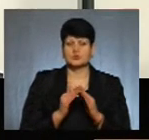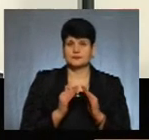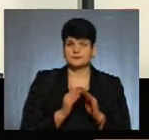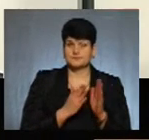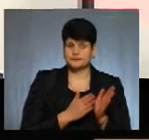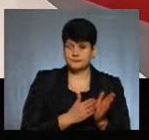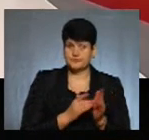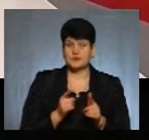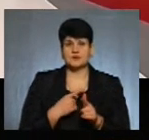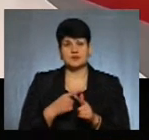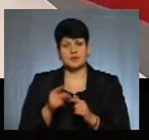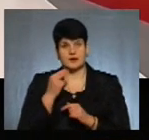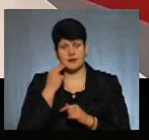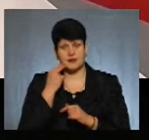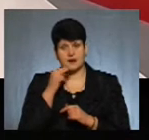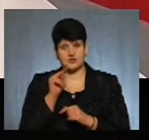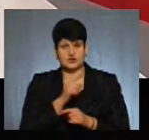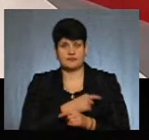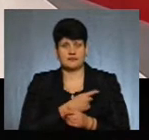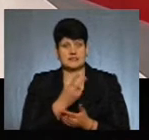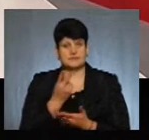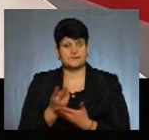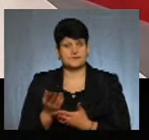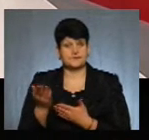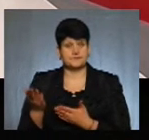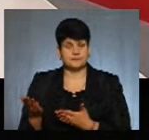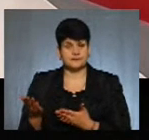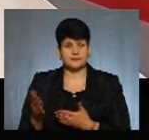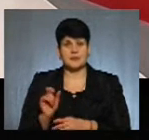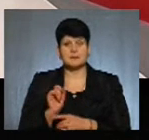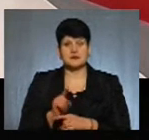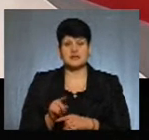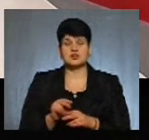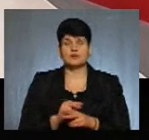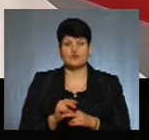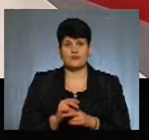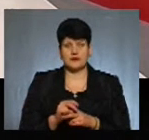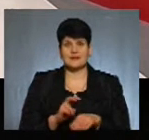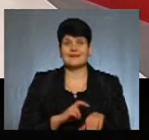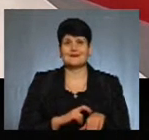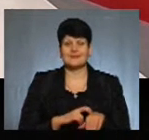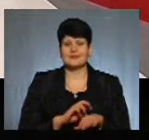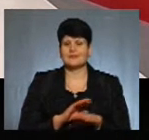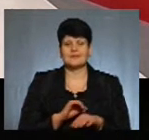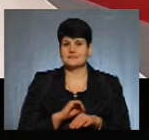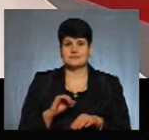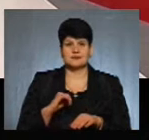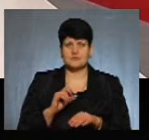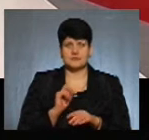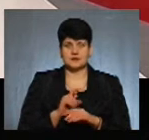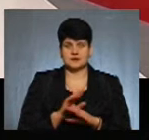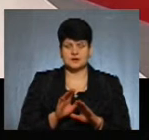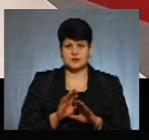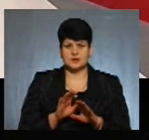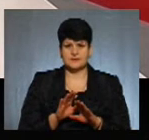амбулаторно, тобто вдома, чи все ж таки краще в стаціонар, і призначить лікування саме лікар, а не самому призначати,